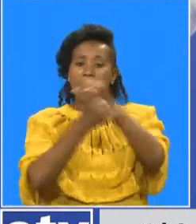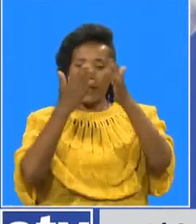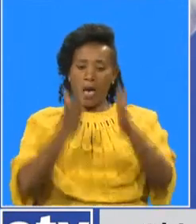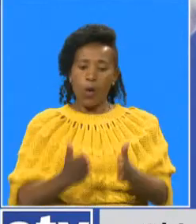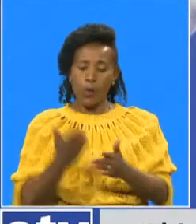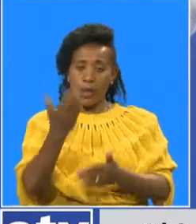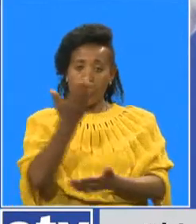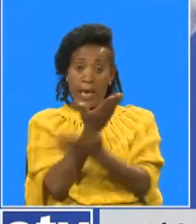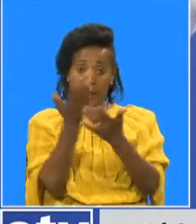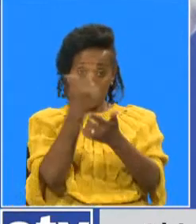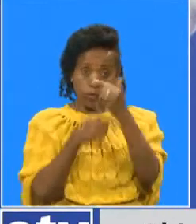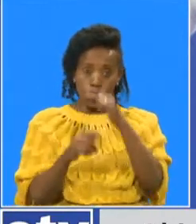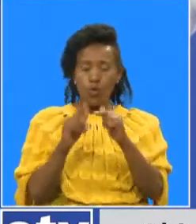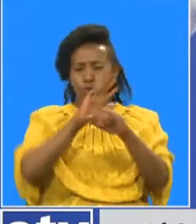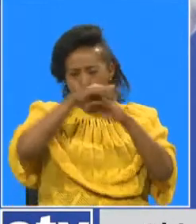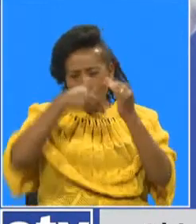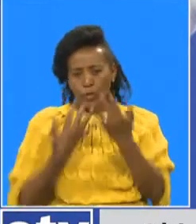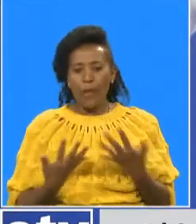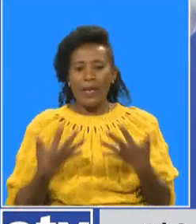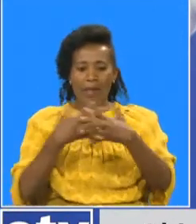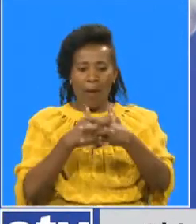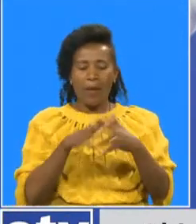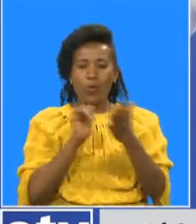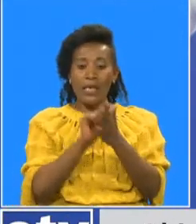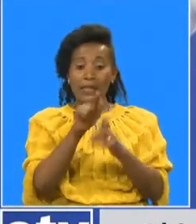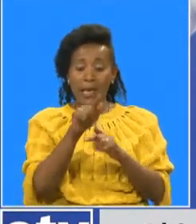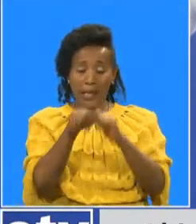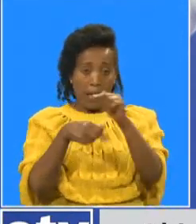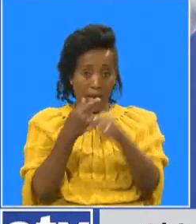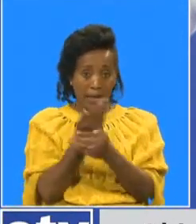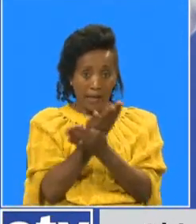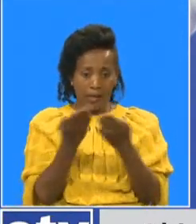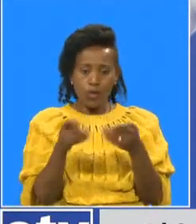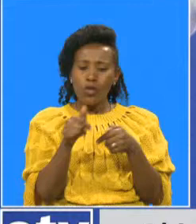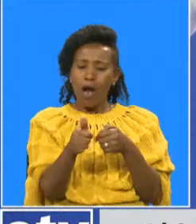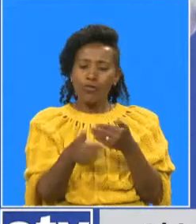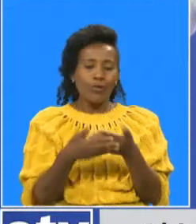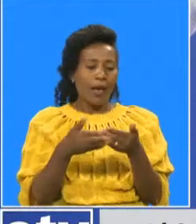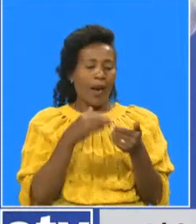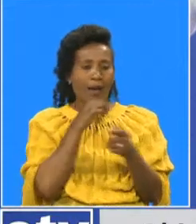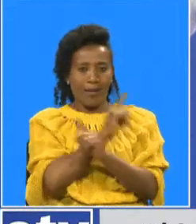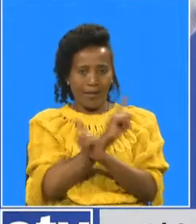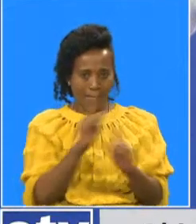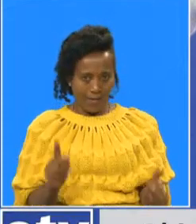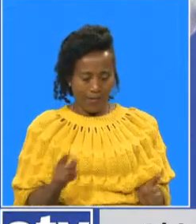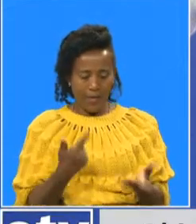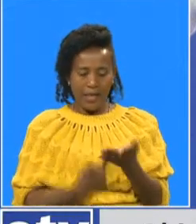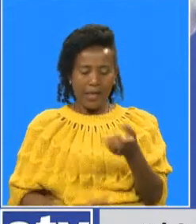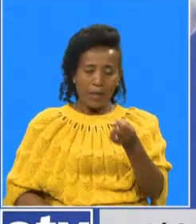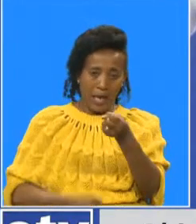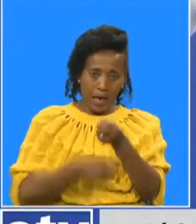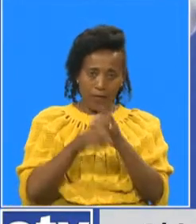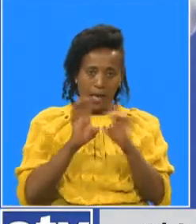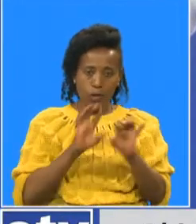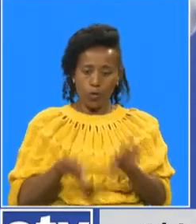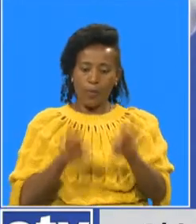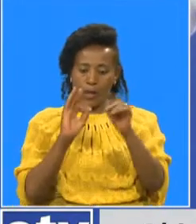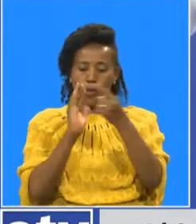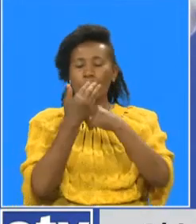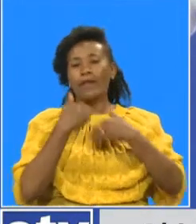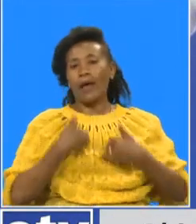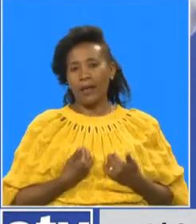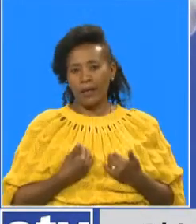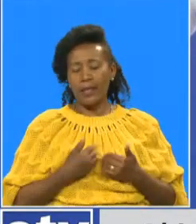ነገር ሲመጣ ሁሉም የመተባበር ወደዛ የመሄድ ራሱ ቀላል ነገር አይደለም እና ይሄ ድጋፍ እያደረጉ የሚገኙበት ሁኔታ